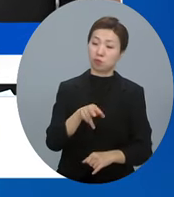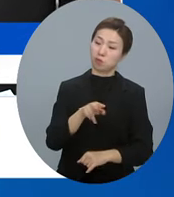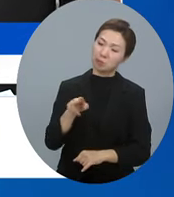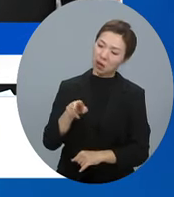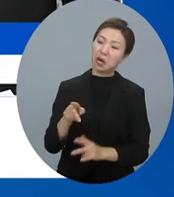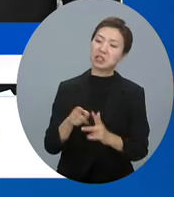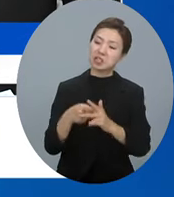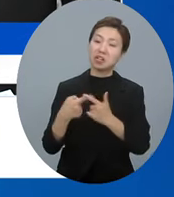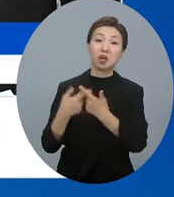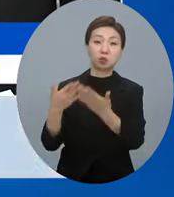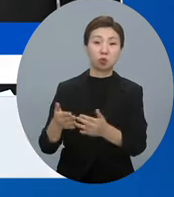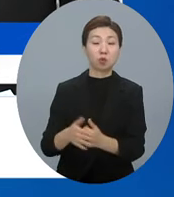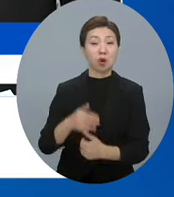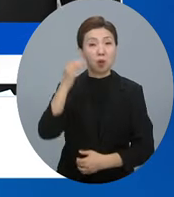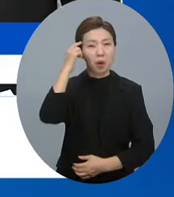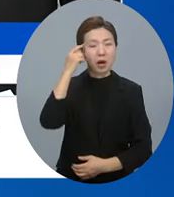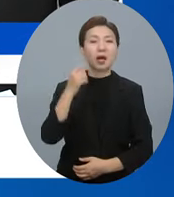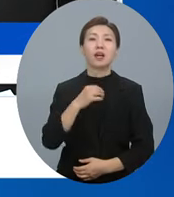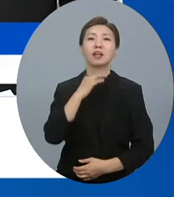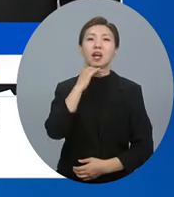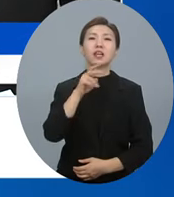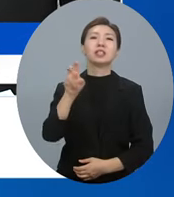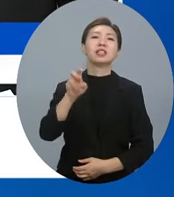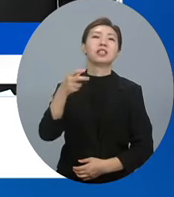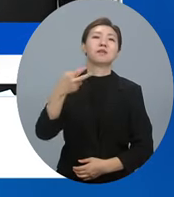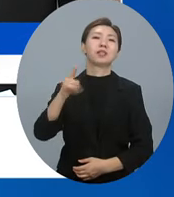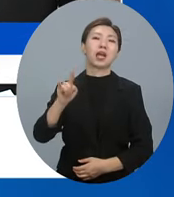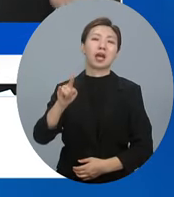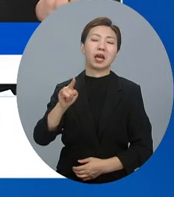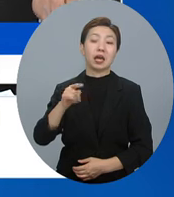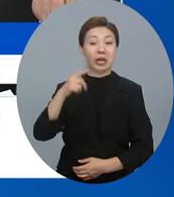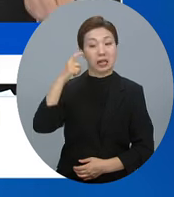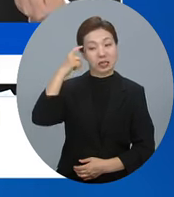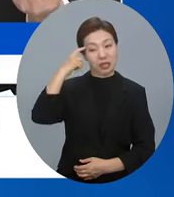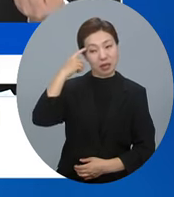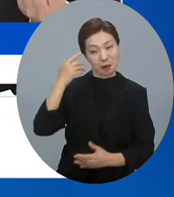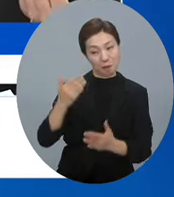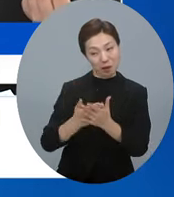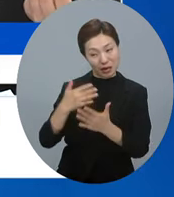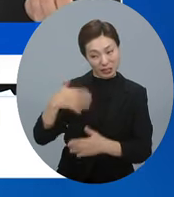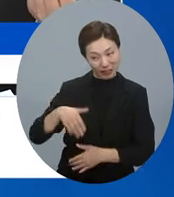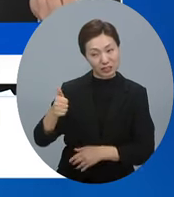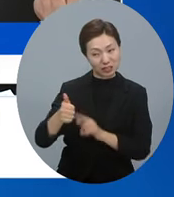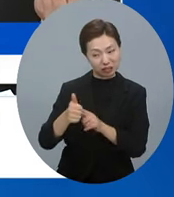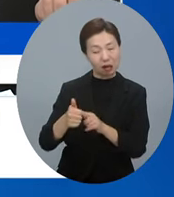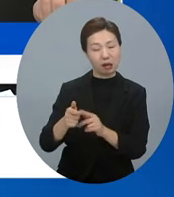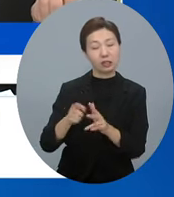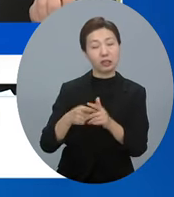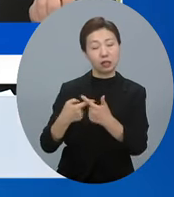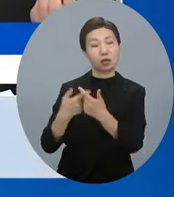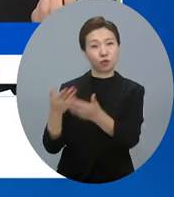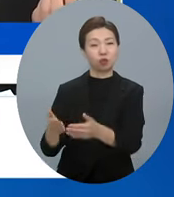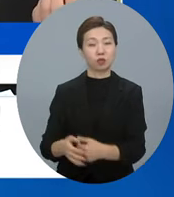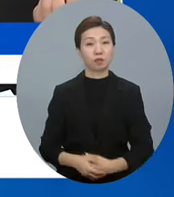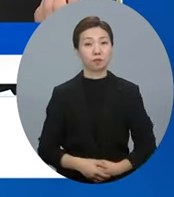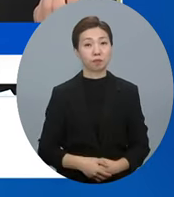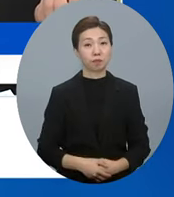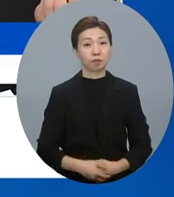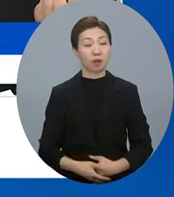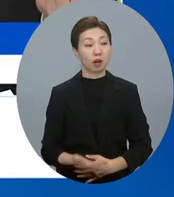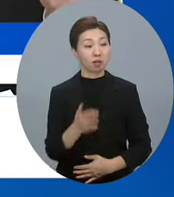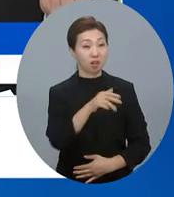왜냐면 20대 어 지금 10년 전 조금 어릴 때 미성숙 할 때 했던 발언이다 이해해 주실 것 같아요 하지만은 지금 이제